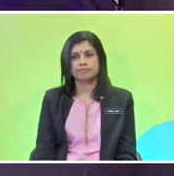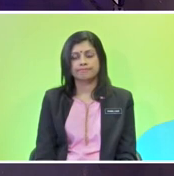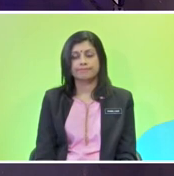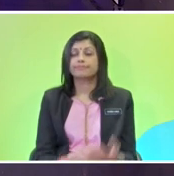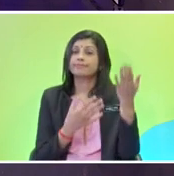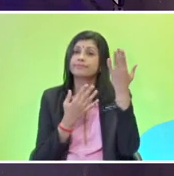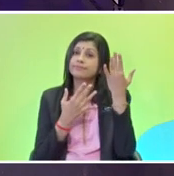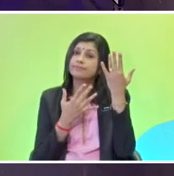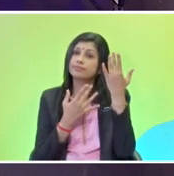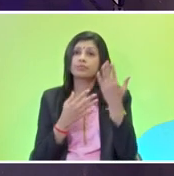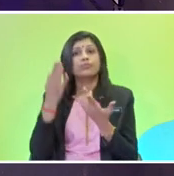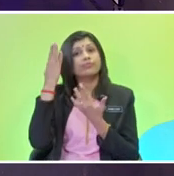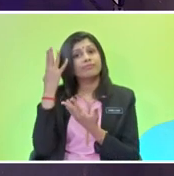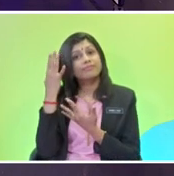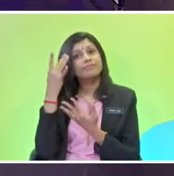Alif.